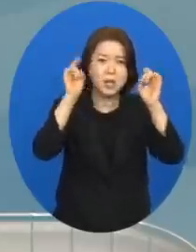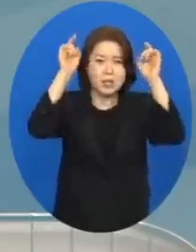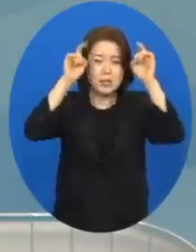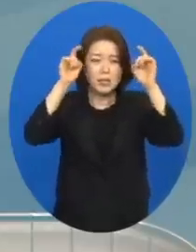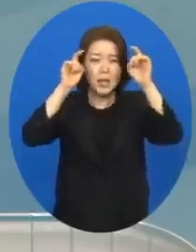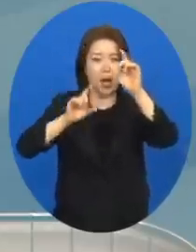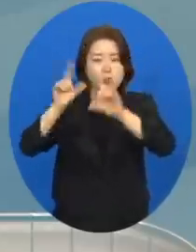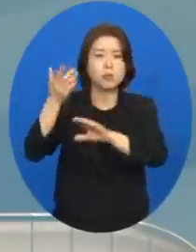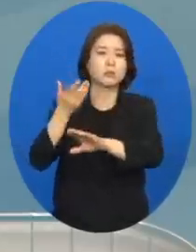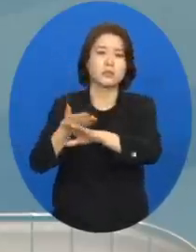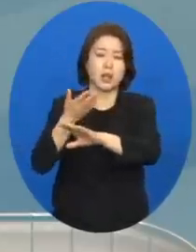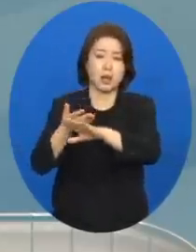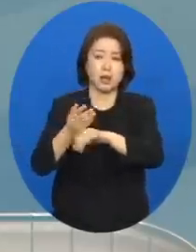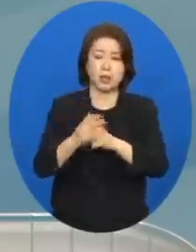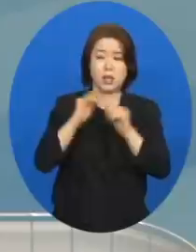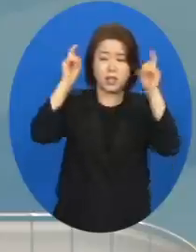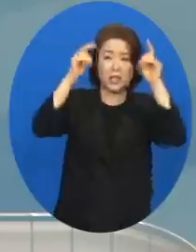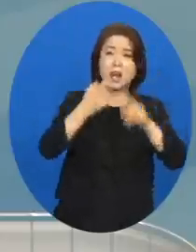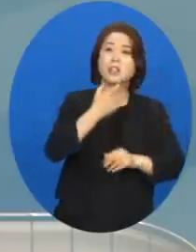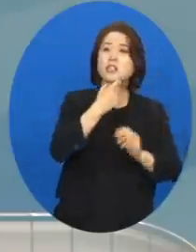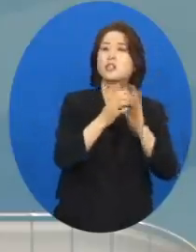되고 싶지 않은 사람도 있고요.